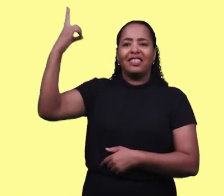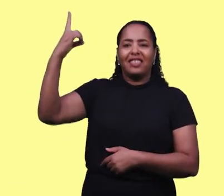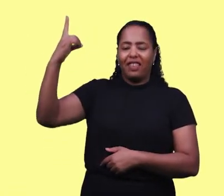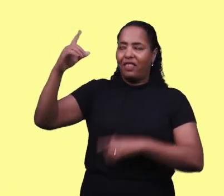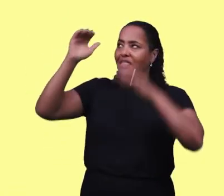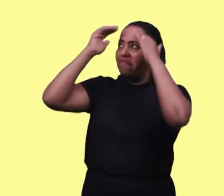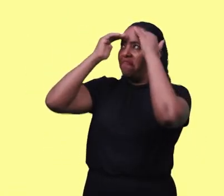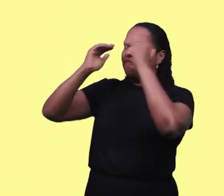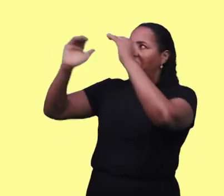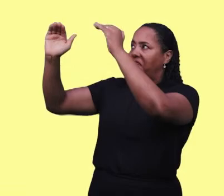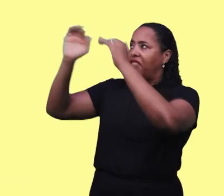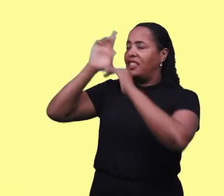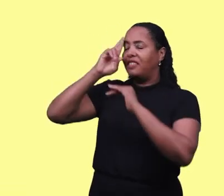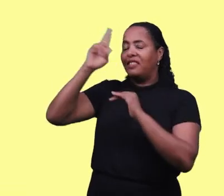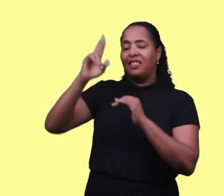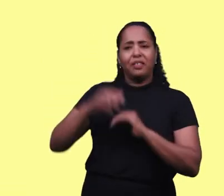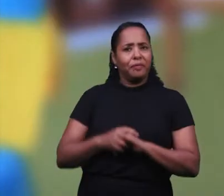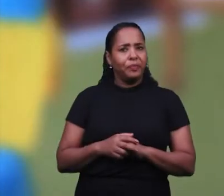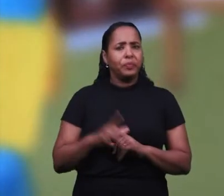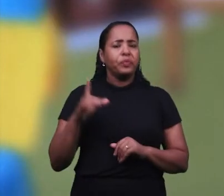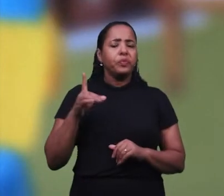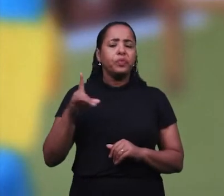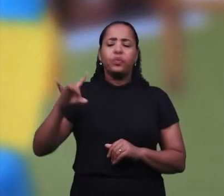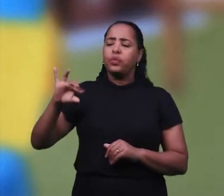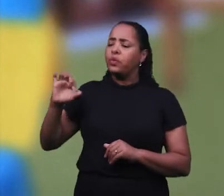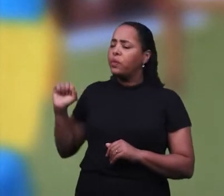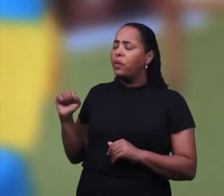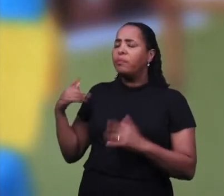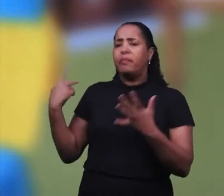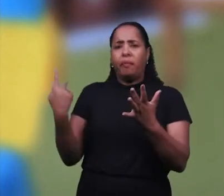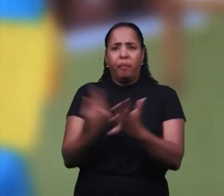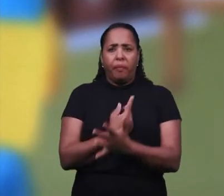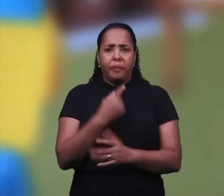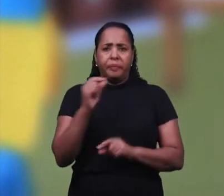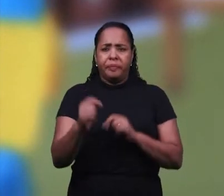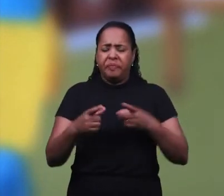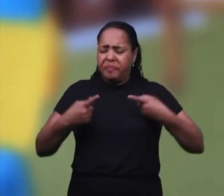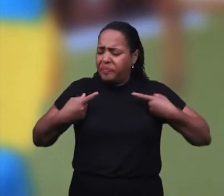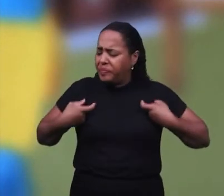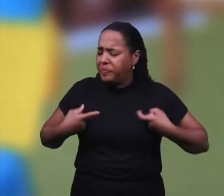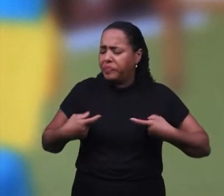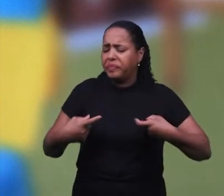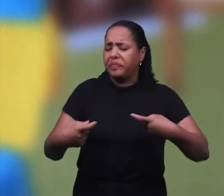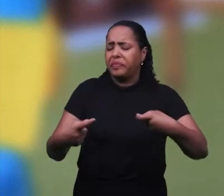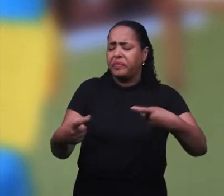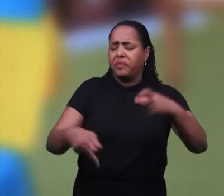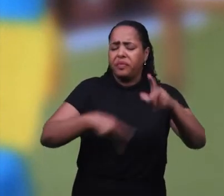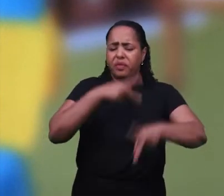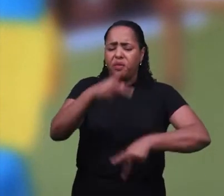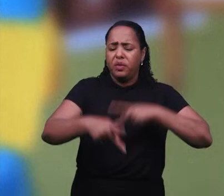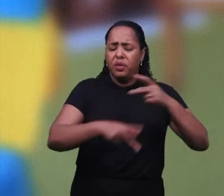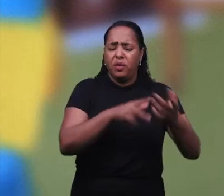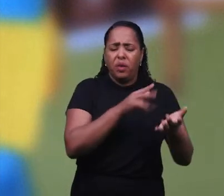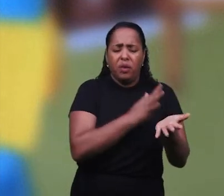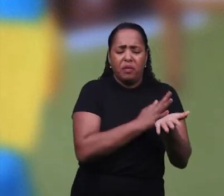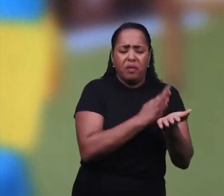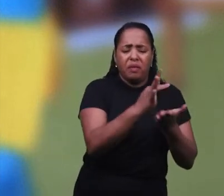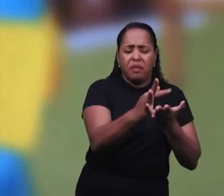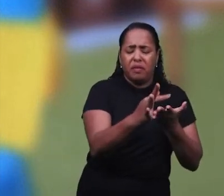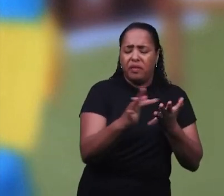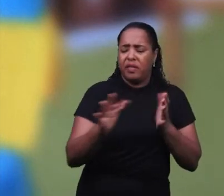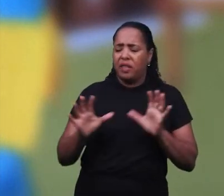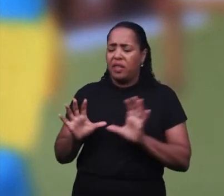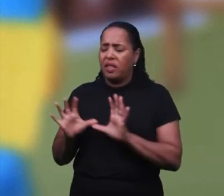David était d'être obéissant au Seigneur. Un jour, il a eu une grande bataille entre les